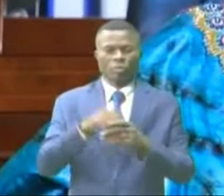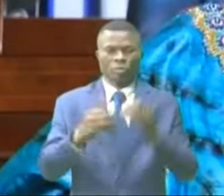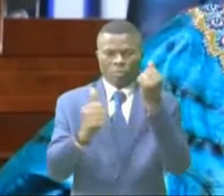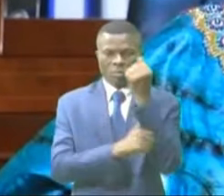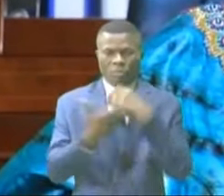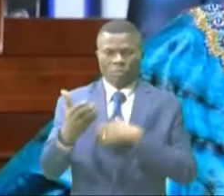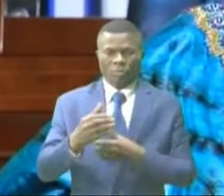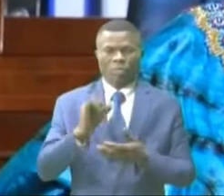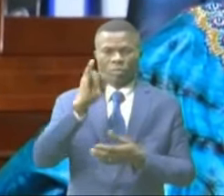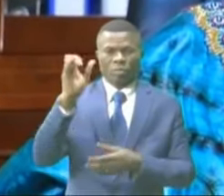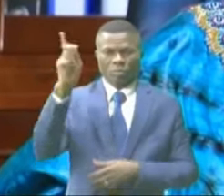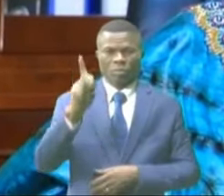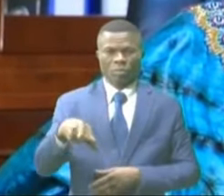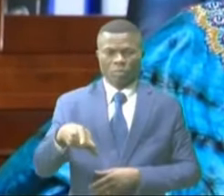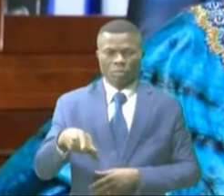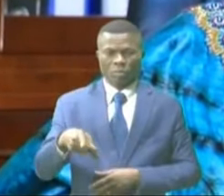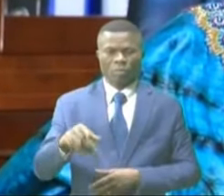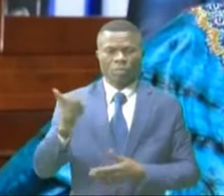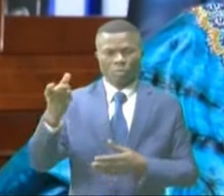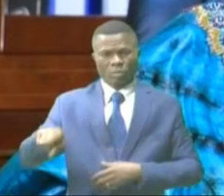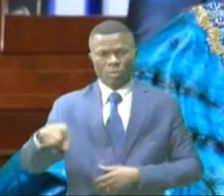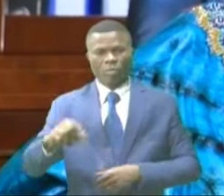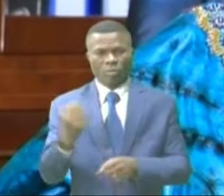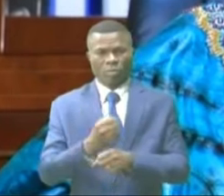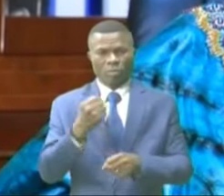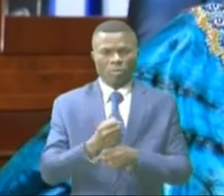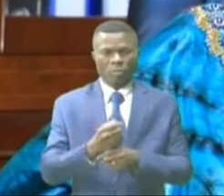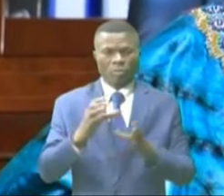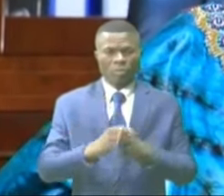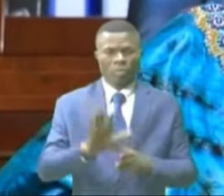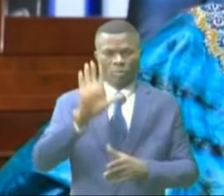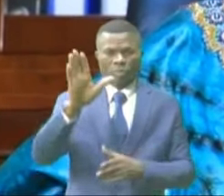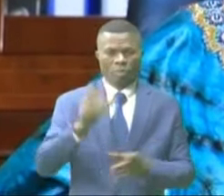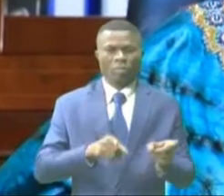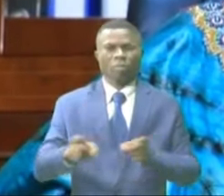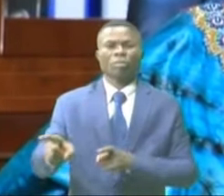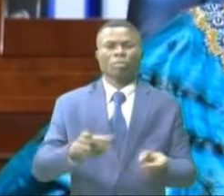L'ISP Gombe fonctionne